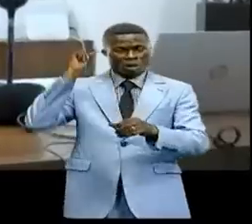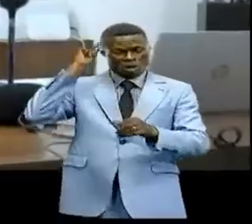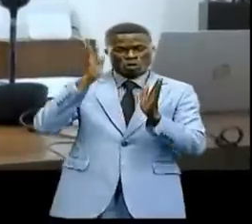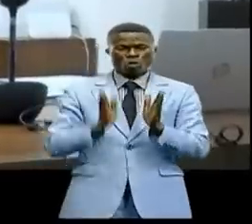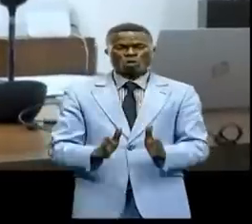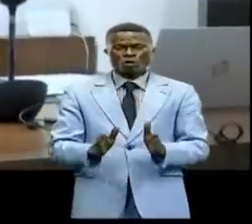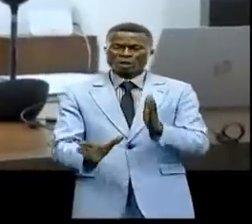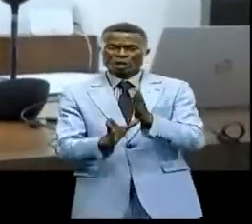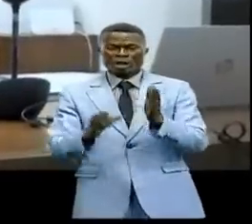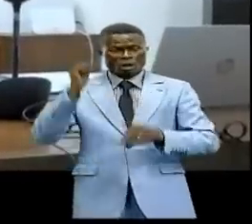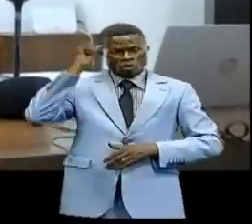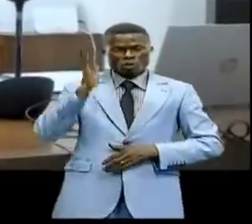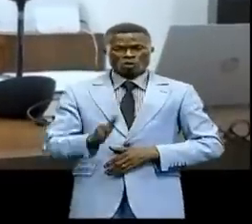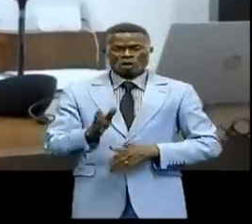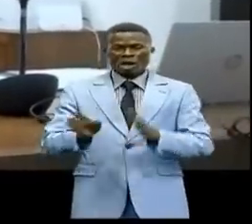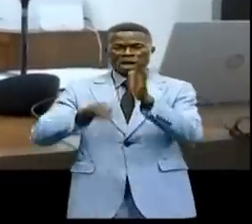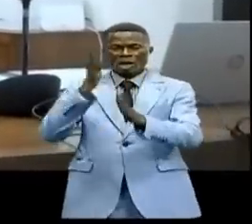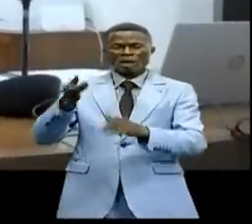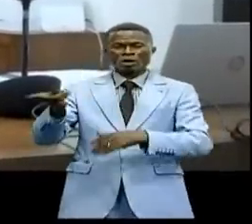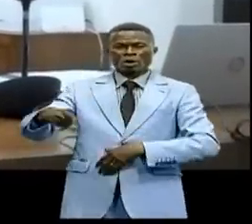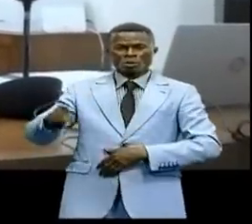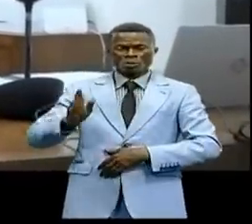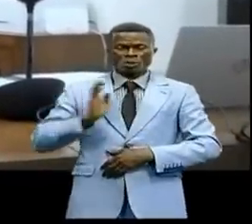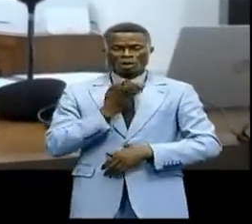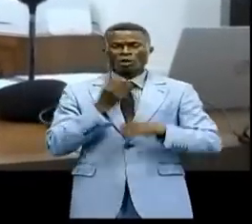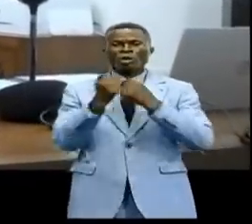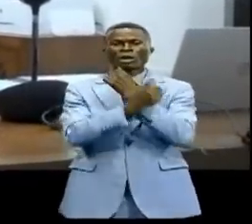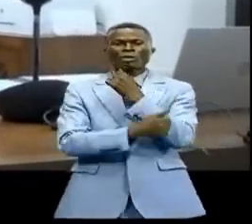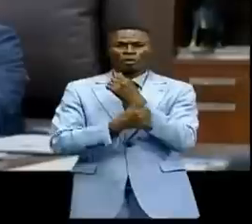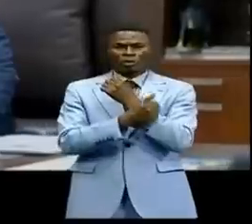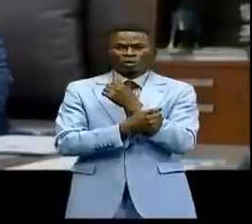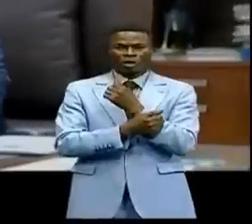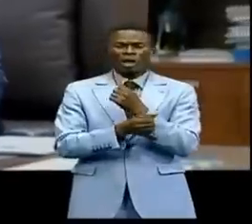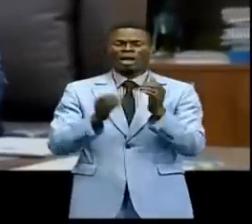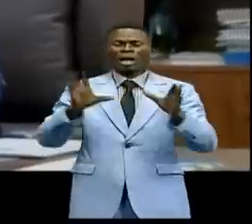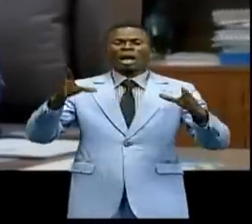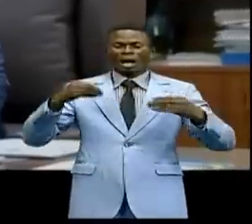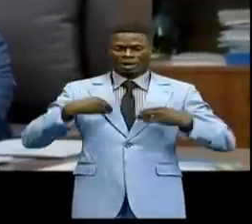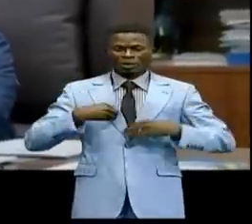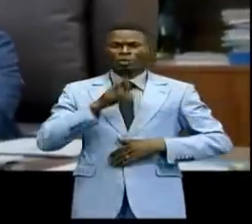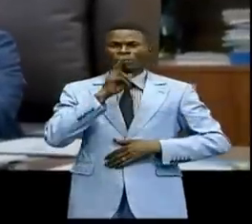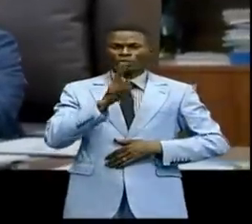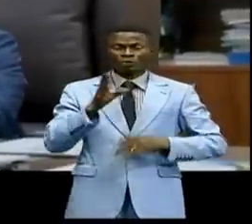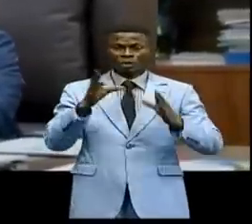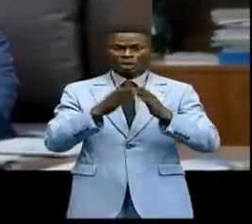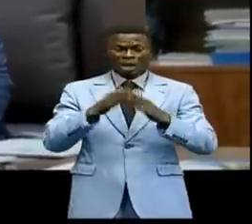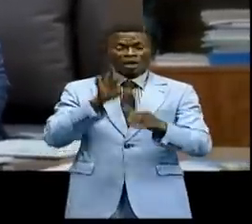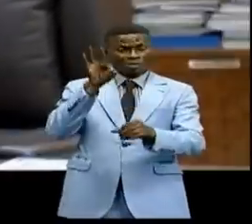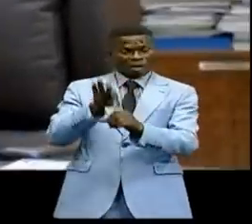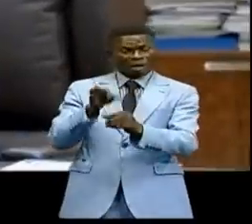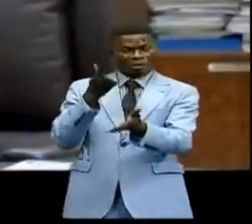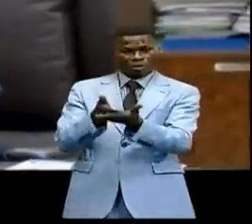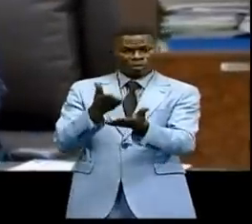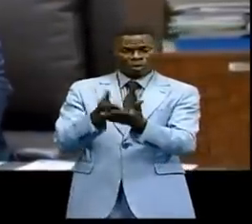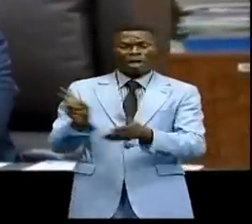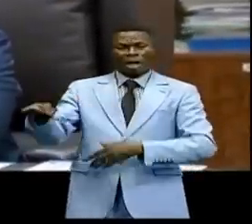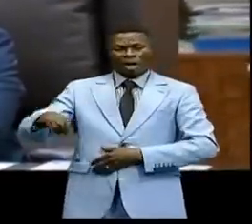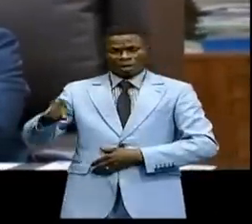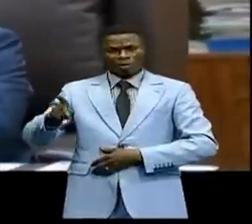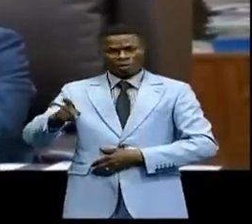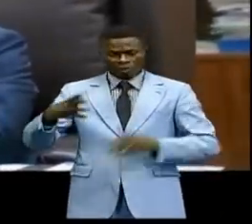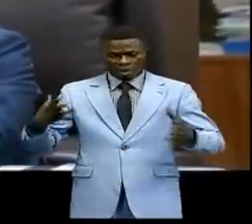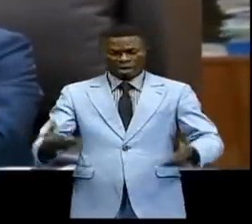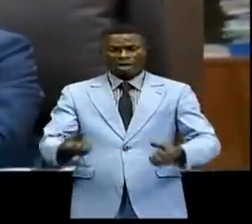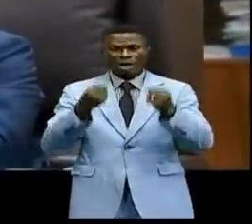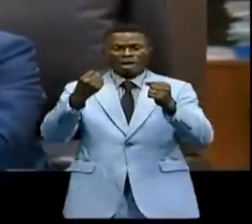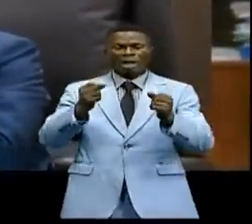et ou vice-gouverneurs dans 14 provinces de notre pays. Il reste convaincu qu'avec ces élections, les provinces vont retrouver